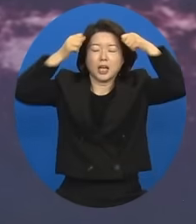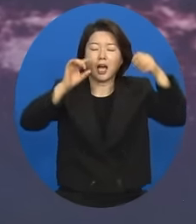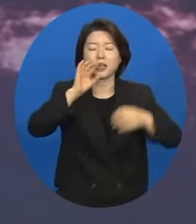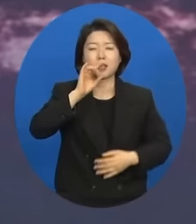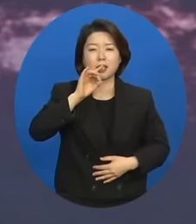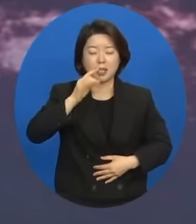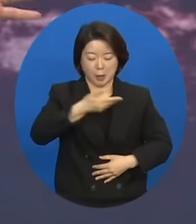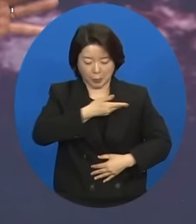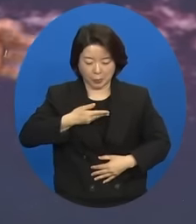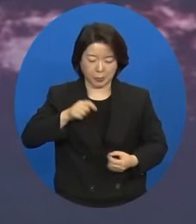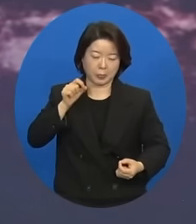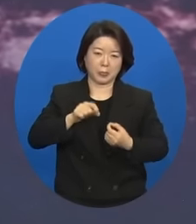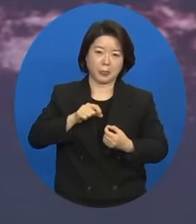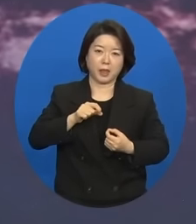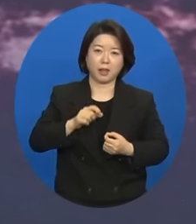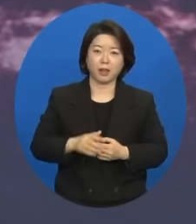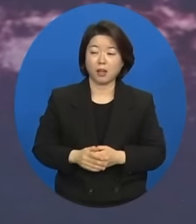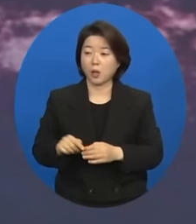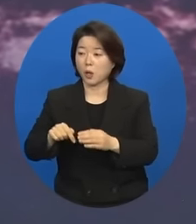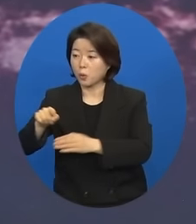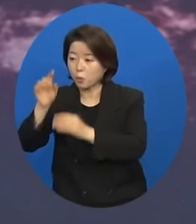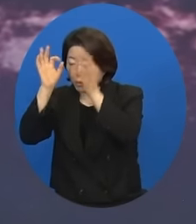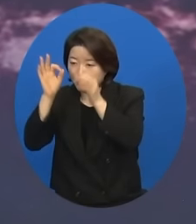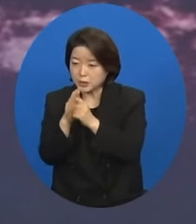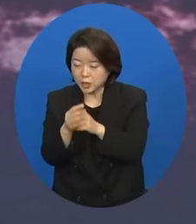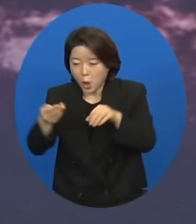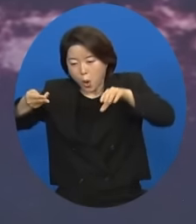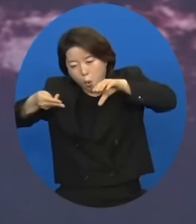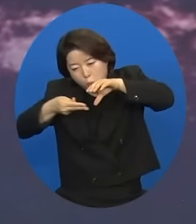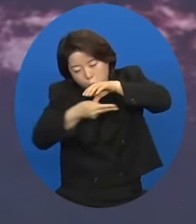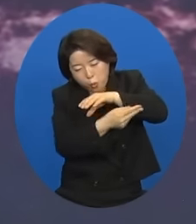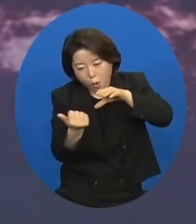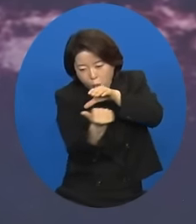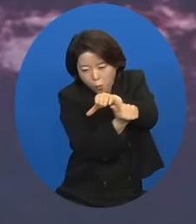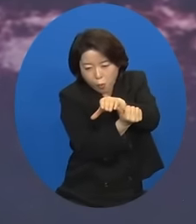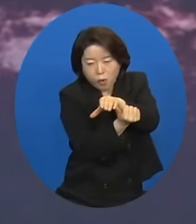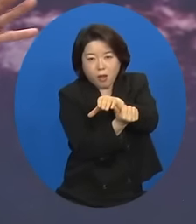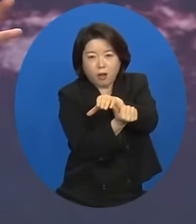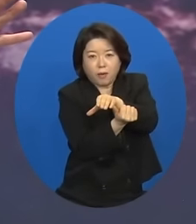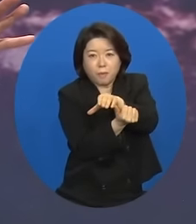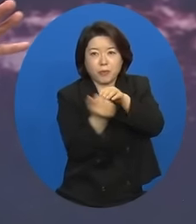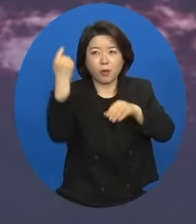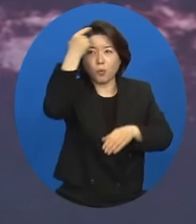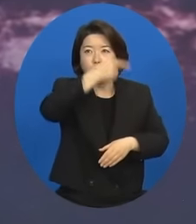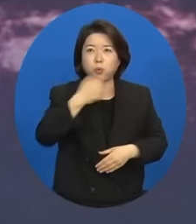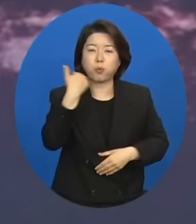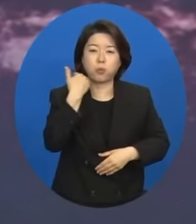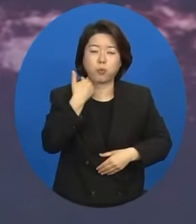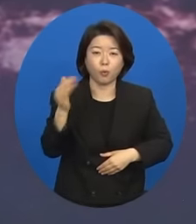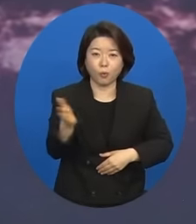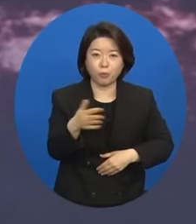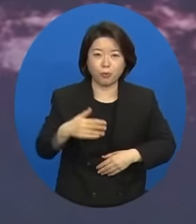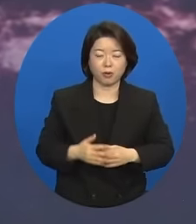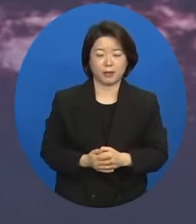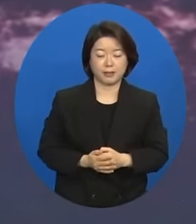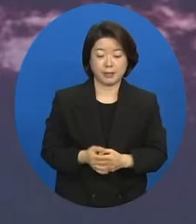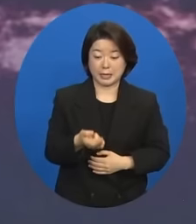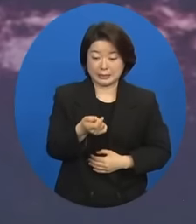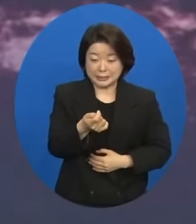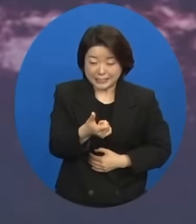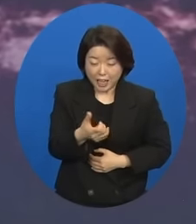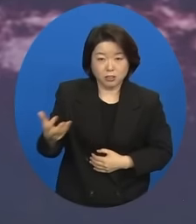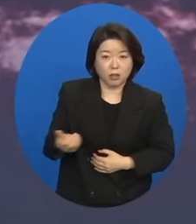거예요 다른 동역자들 다 보니까 다 이제 누의 고치가 돼 가지고 다 들어가 있어 얼굴이 보이질 않아요 저는 가벼운 걸 가져왔기